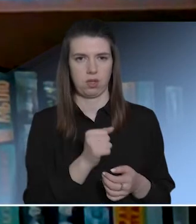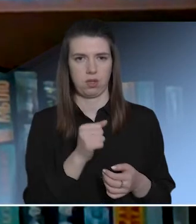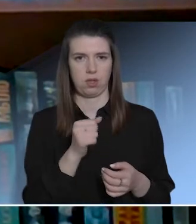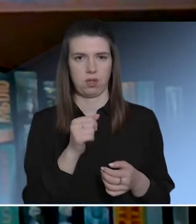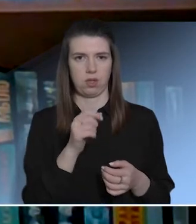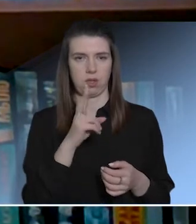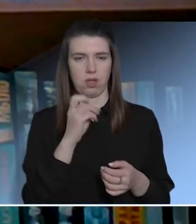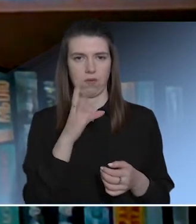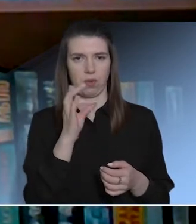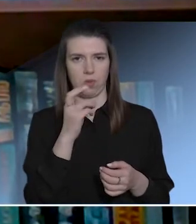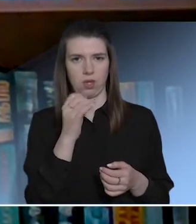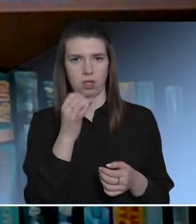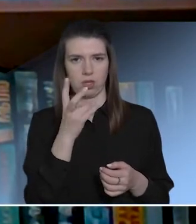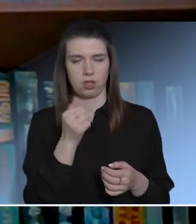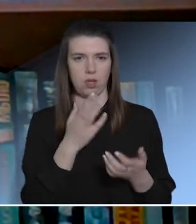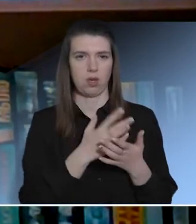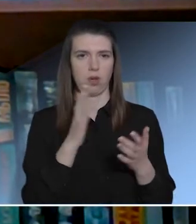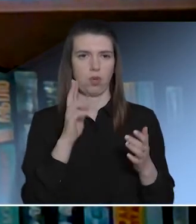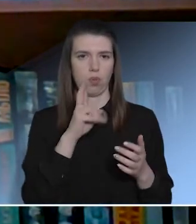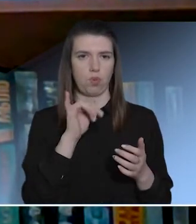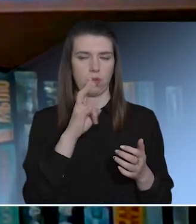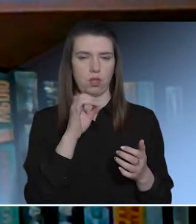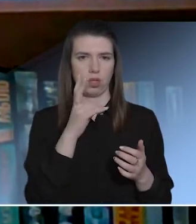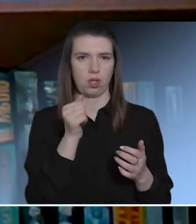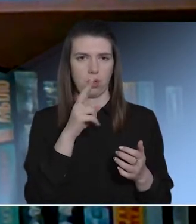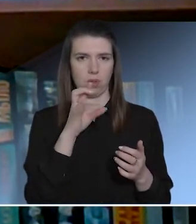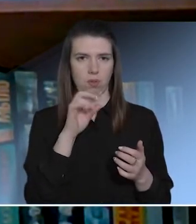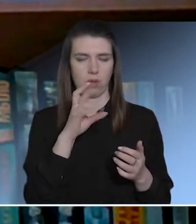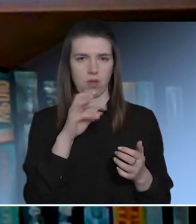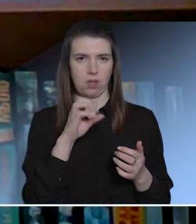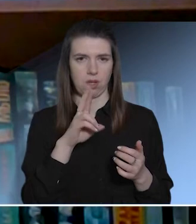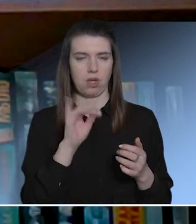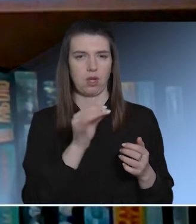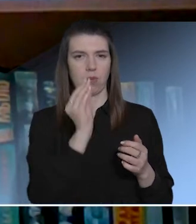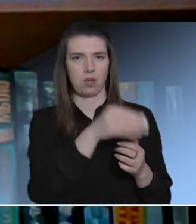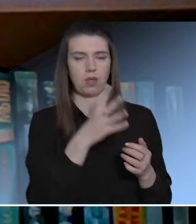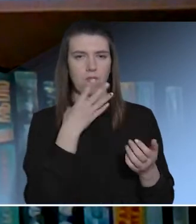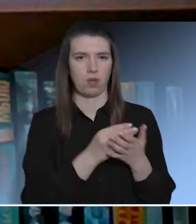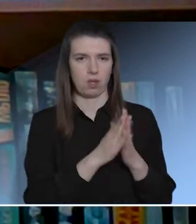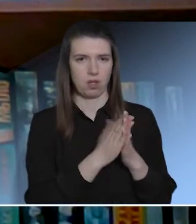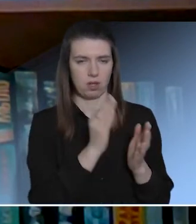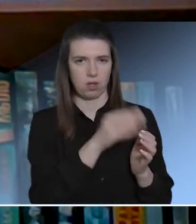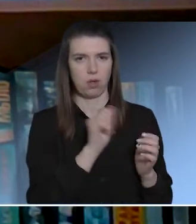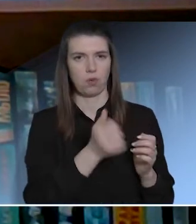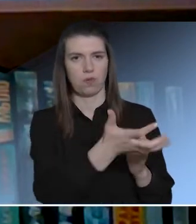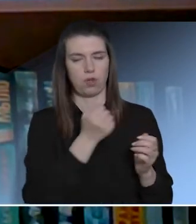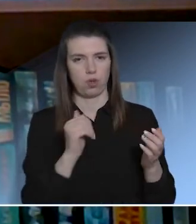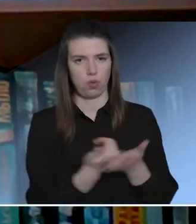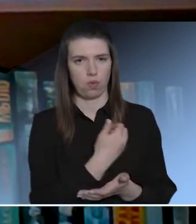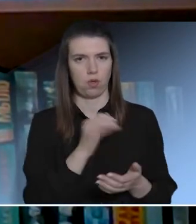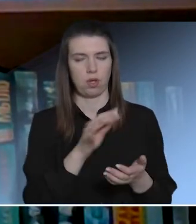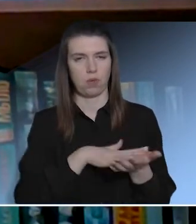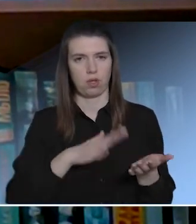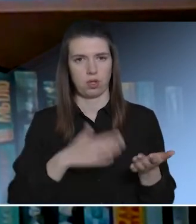на Левобережной, есть еще в публичной библиотеке. Можно прийти, поставить эту книгу и не только свою книгу принести, но и взять новую.